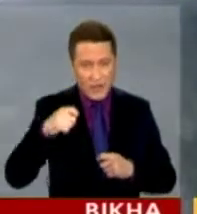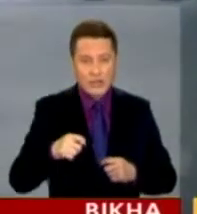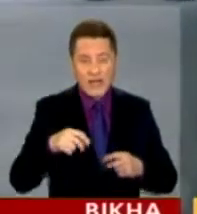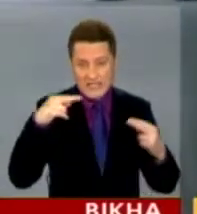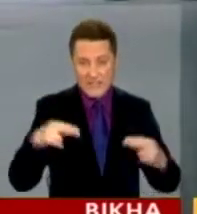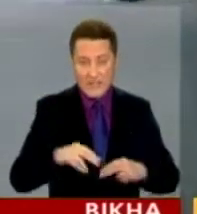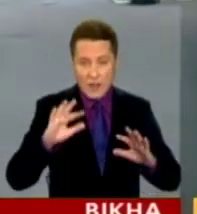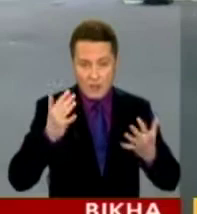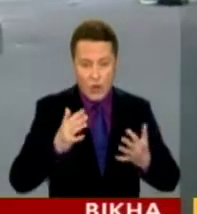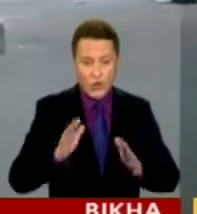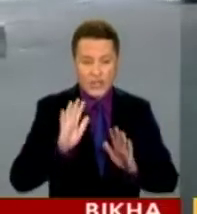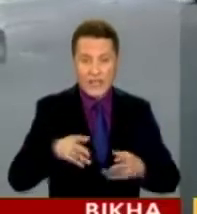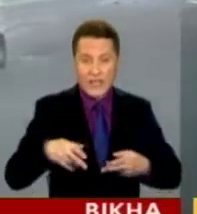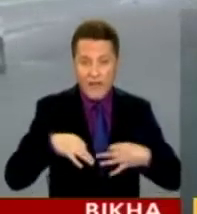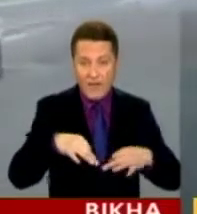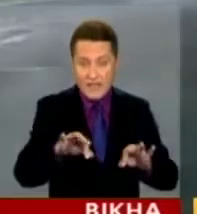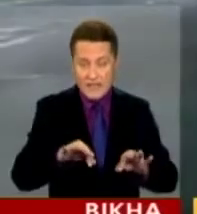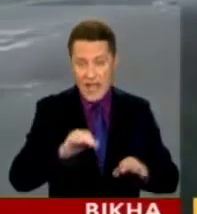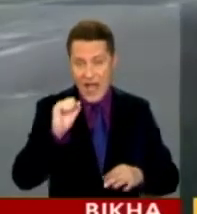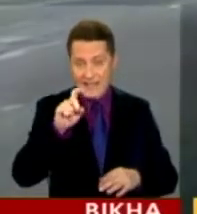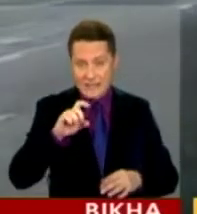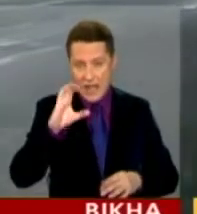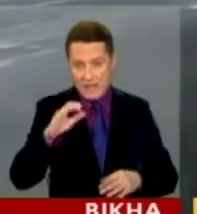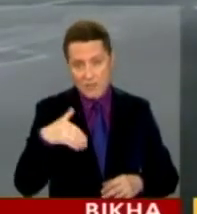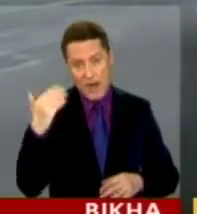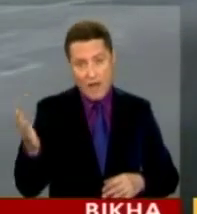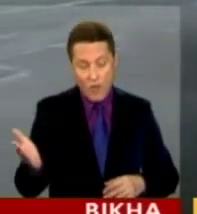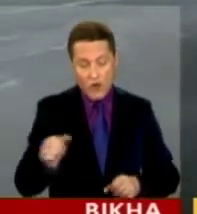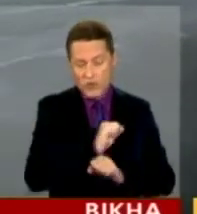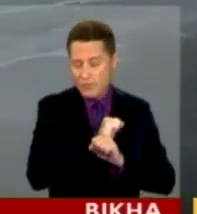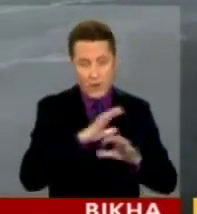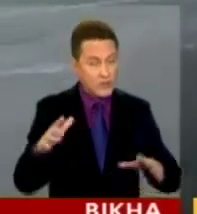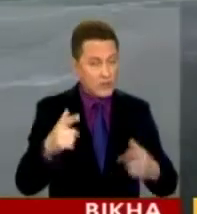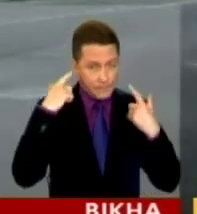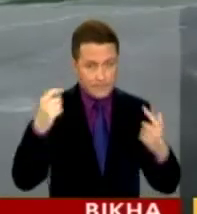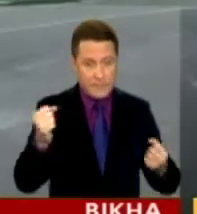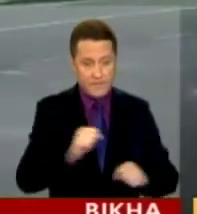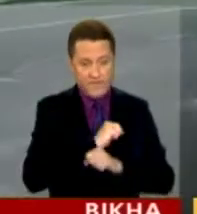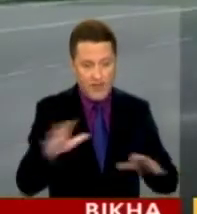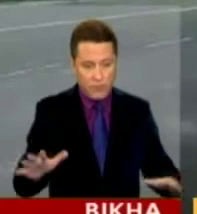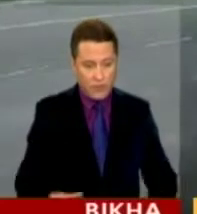пригоди. Щойно водій під'їхав до АЗС, праворуч від нього пролунав неймовірної сили вибух.